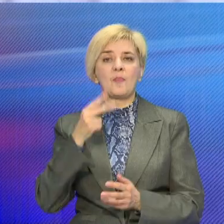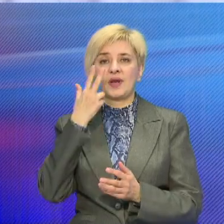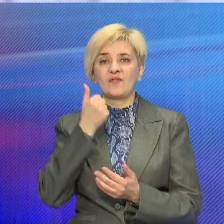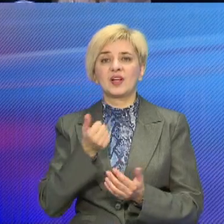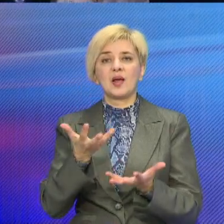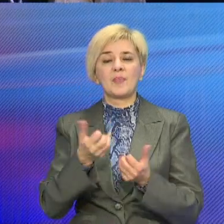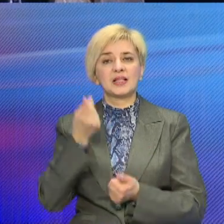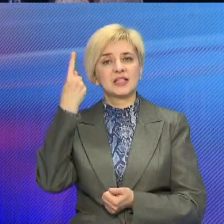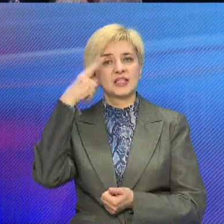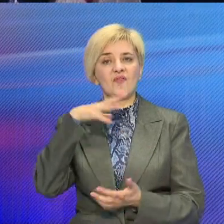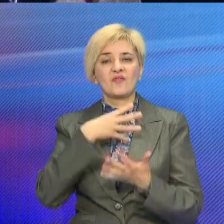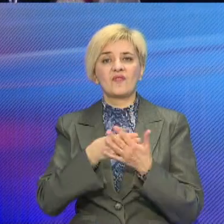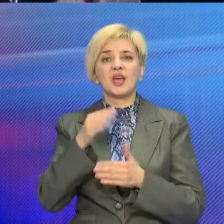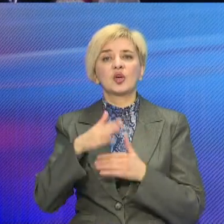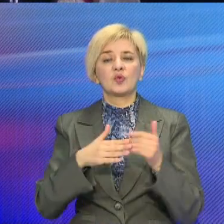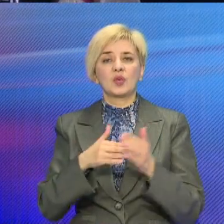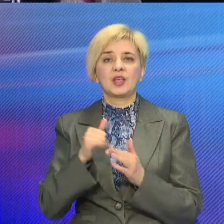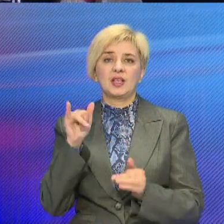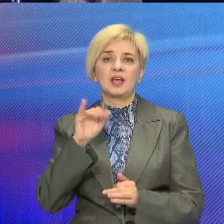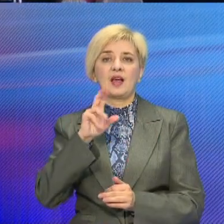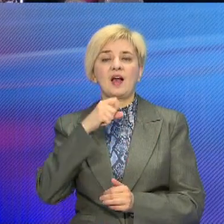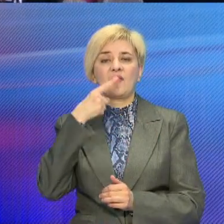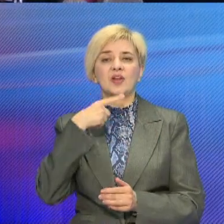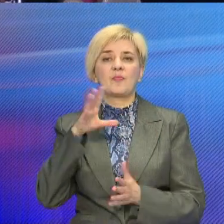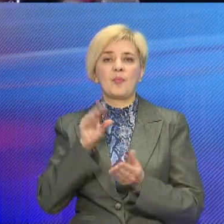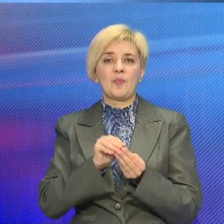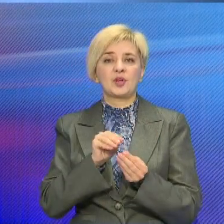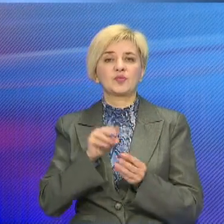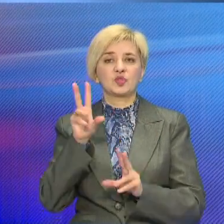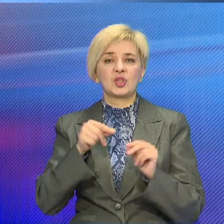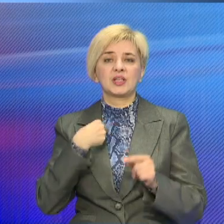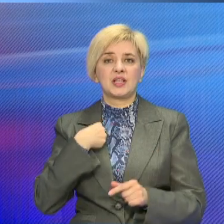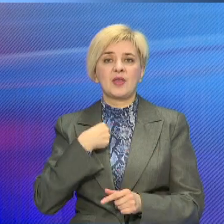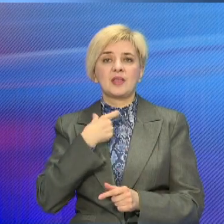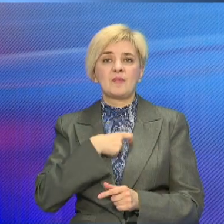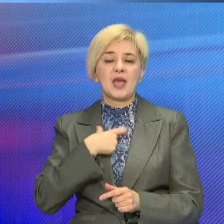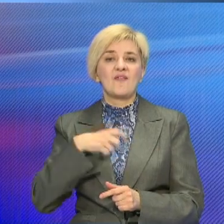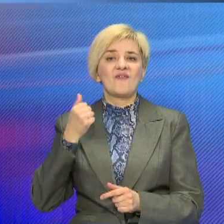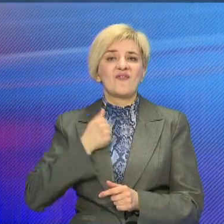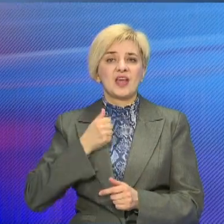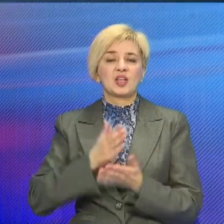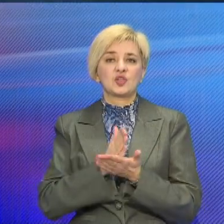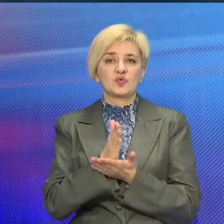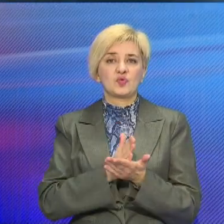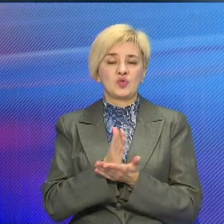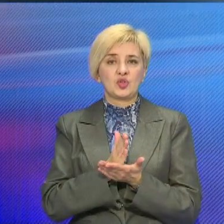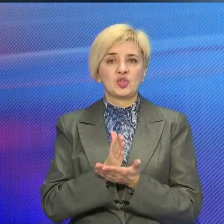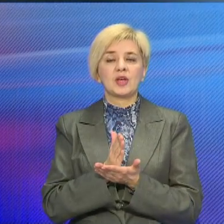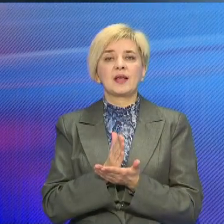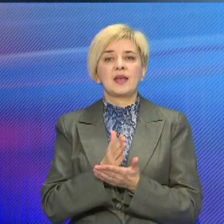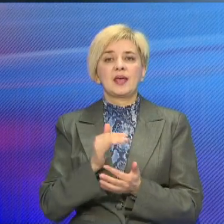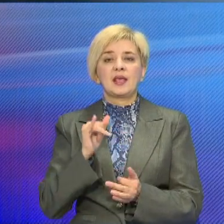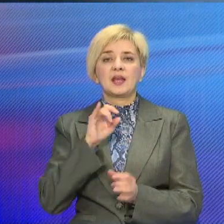сама стверджая, она по-ранейшему лечит себе военнослужащей узброенных сил. Рассказывая про военное минулое, Валентина Баранова николи